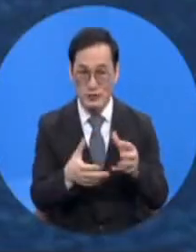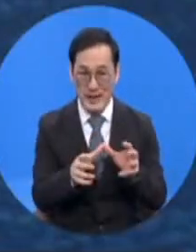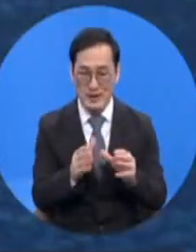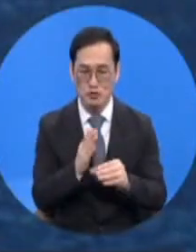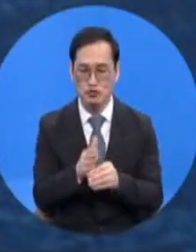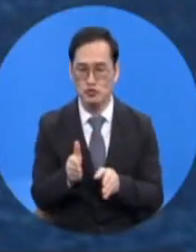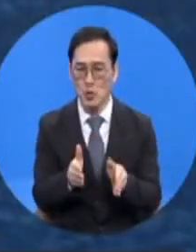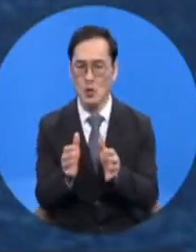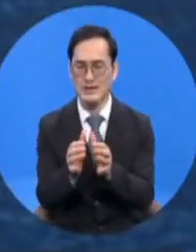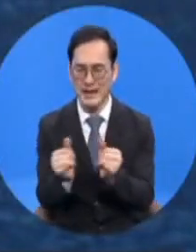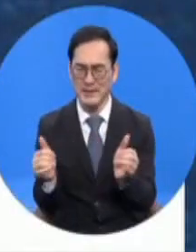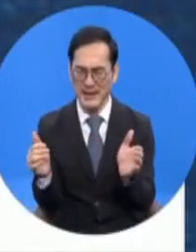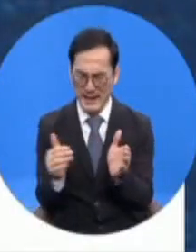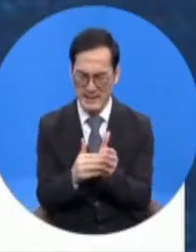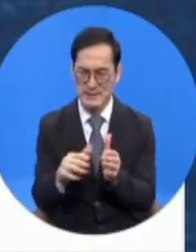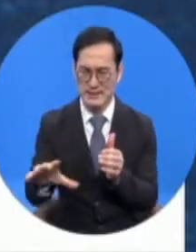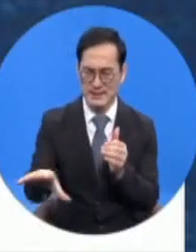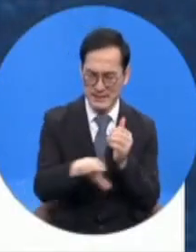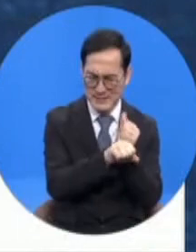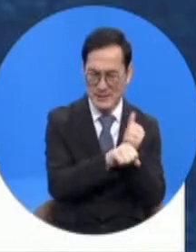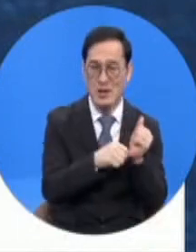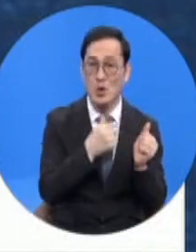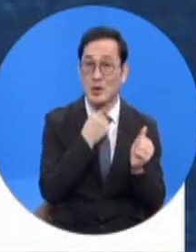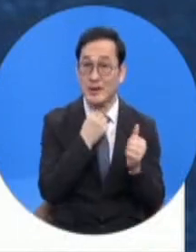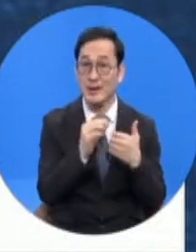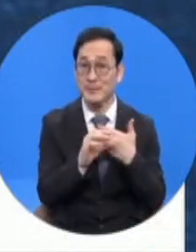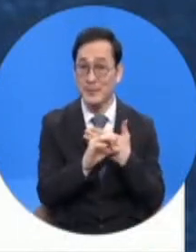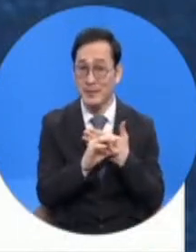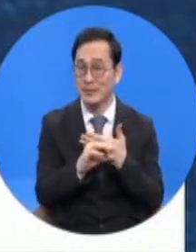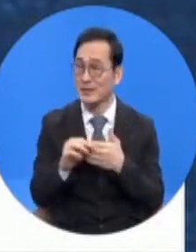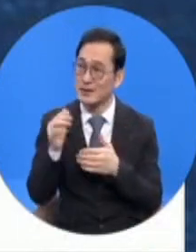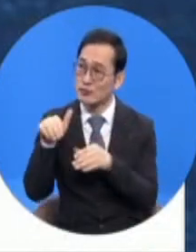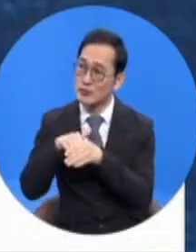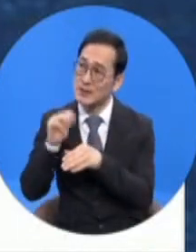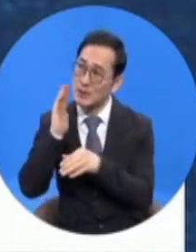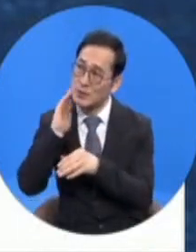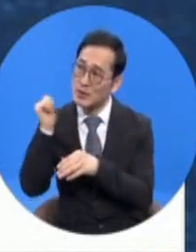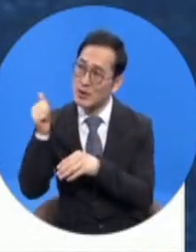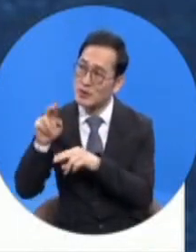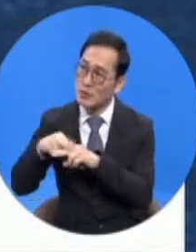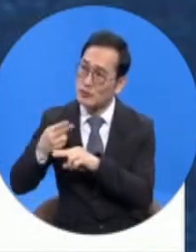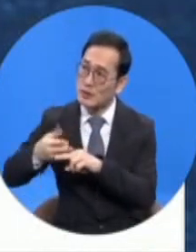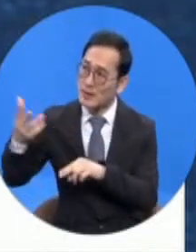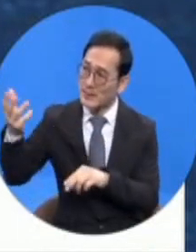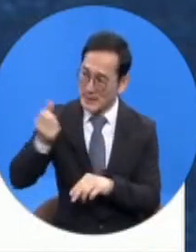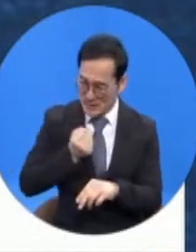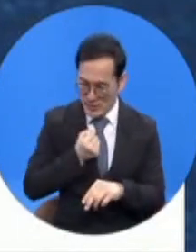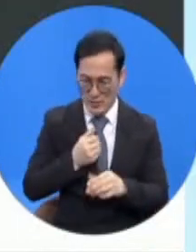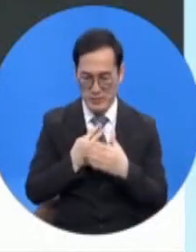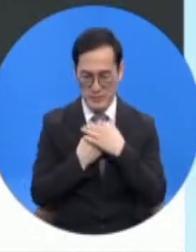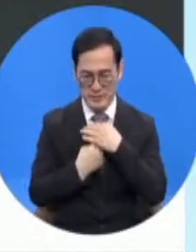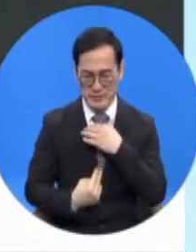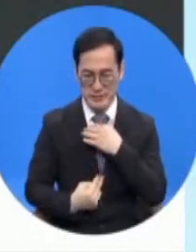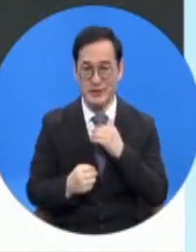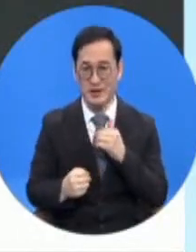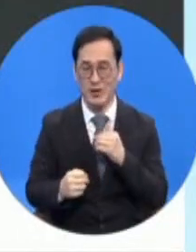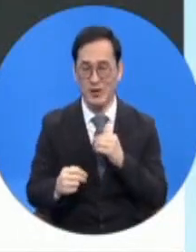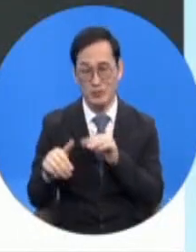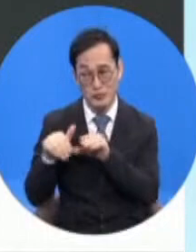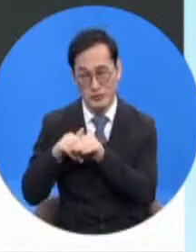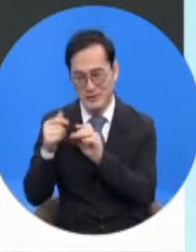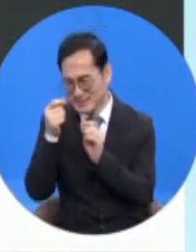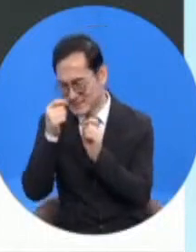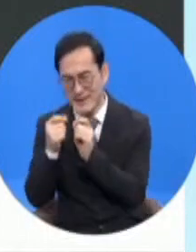끌어안으려면은 일단 문재인 대통령이 선물한 거를 가지고 나옴으로써 나는 문재인 정부와 친하다 이런 거를 보여줄 필요가 있는 거잖아요. 그리고 저